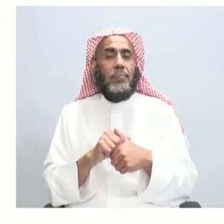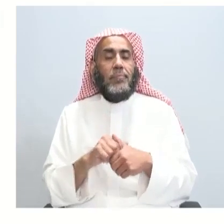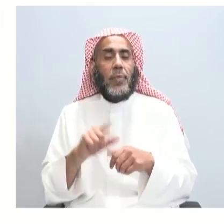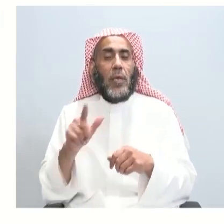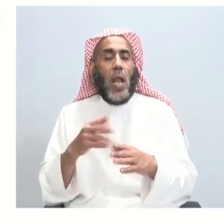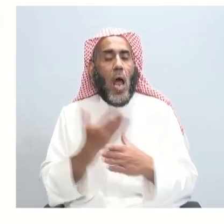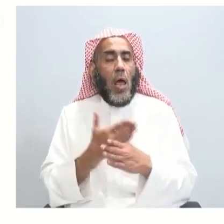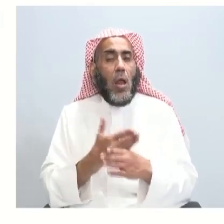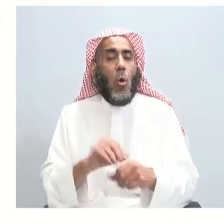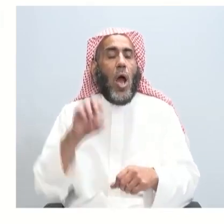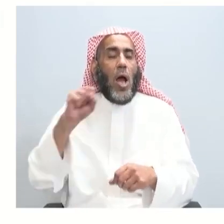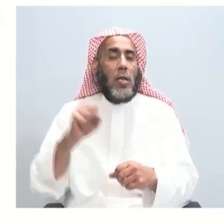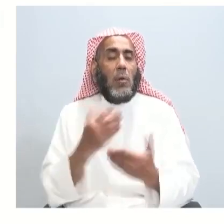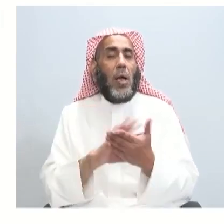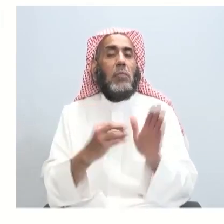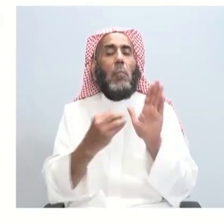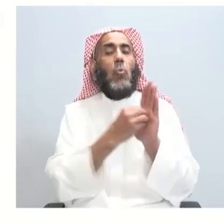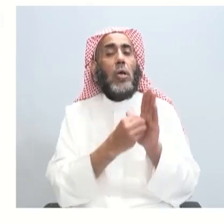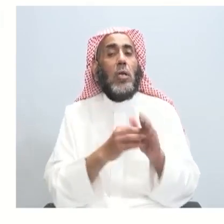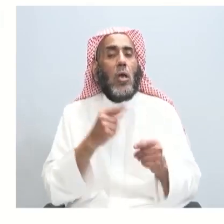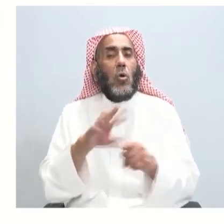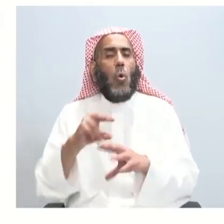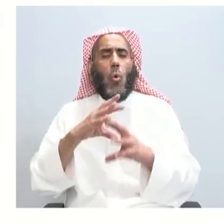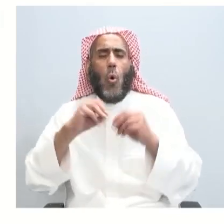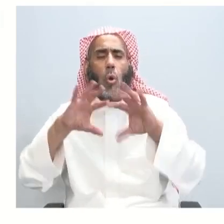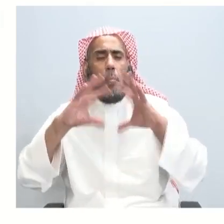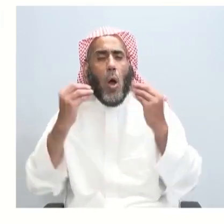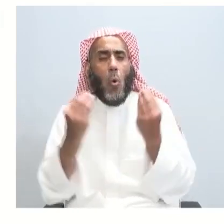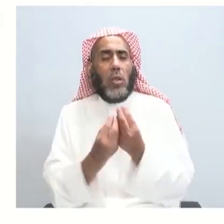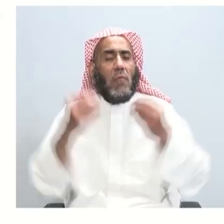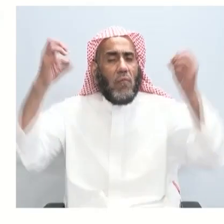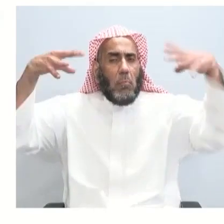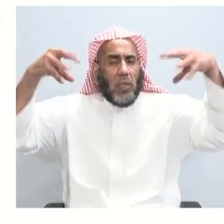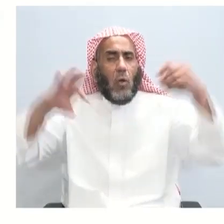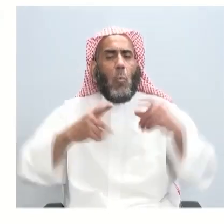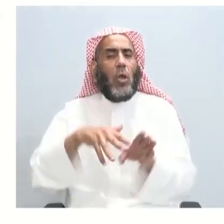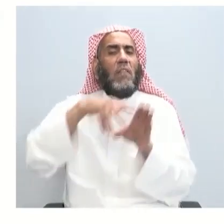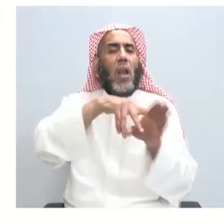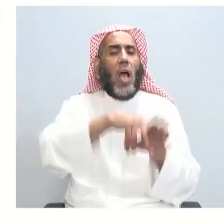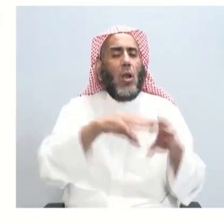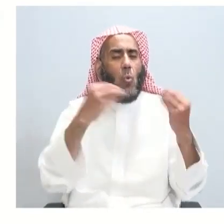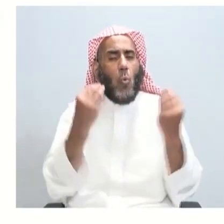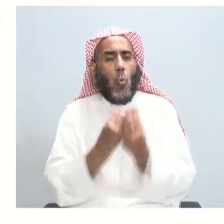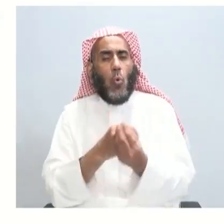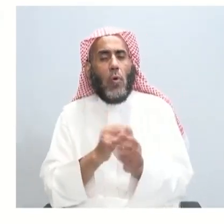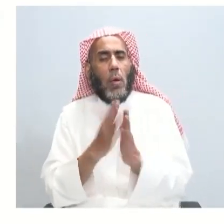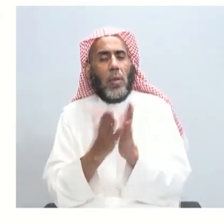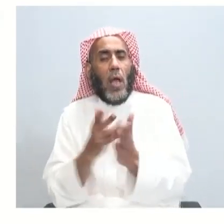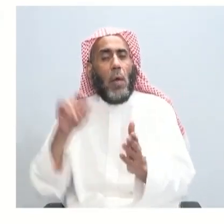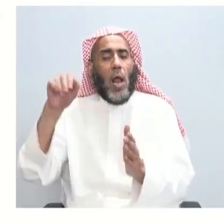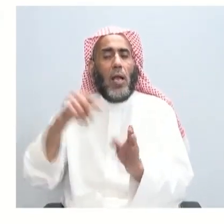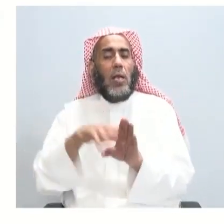صحيح لان هنا خاص بمعادي الموضوعات يذكر مثلا كل ما ورد في المطر كل ما ورد في الخيل وكما ككتاب مثلا